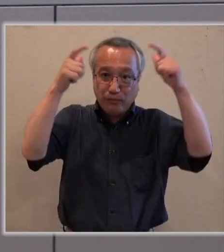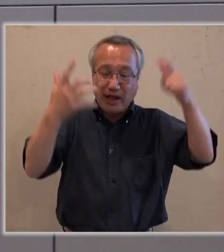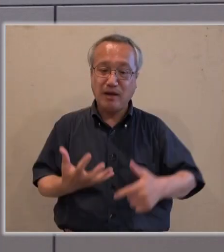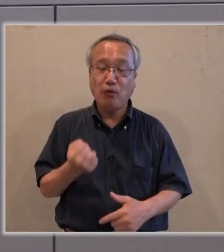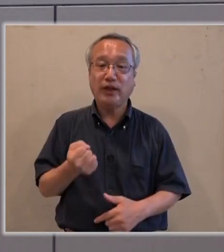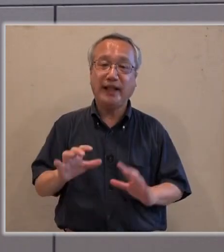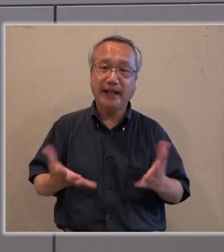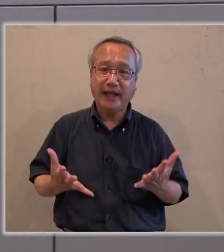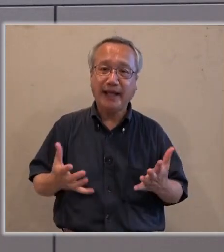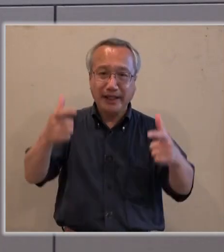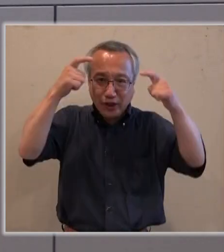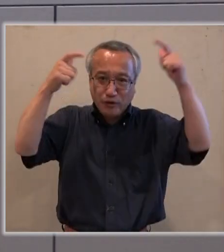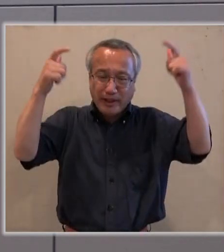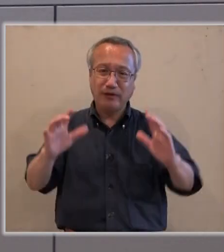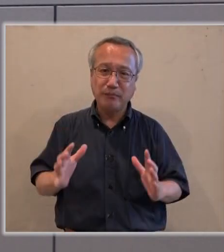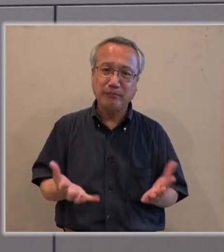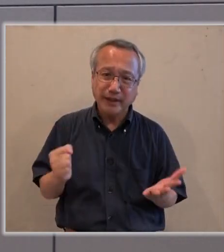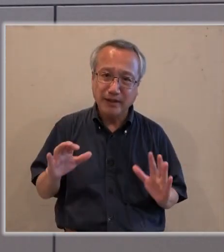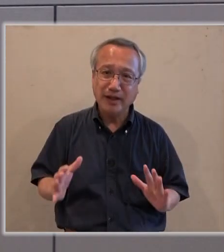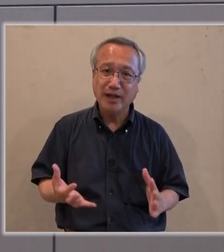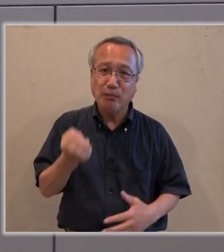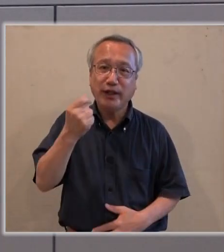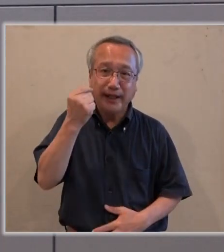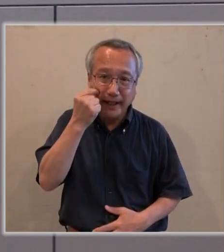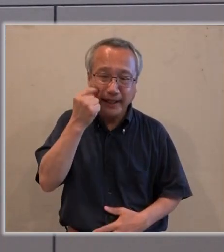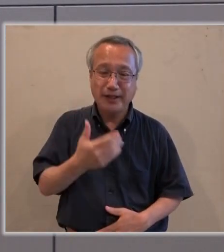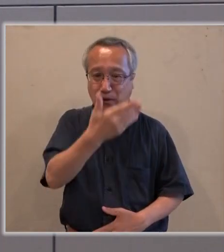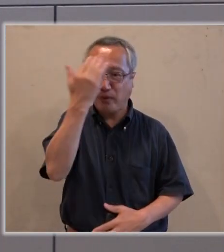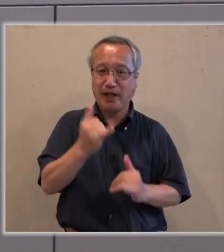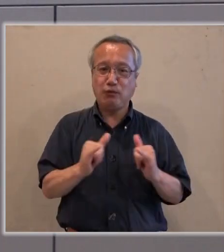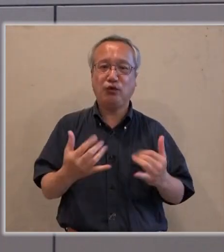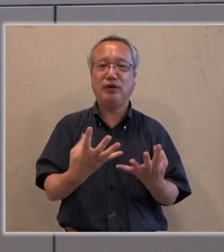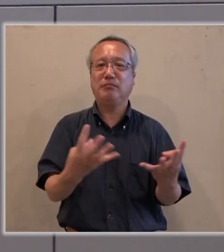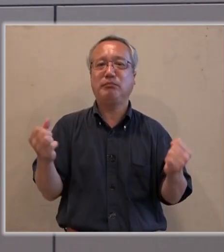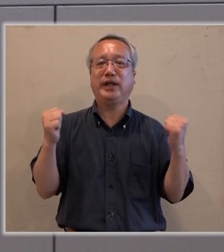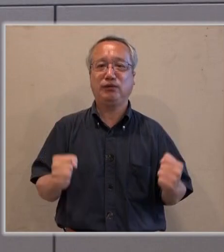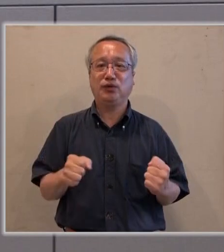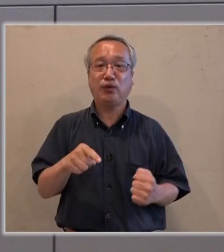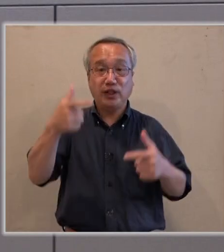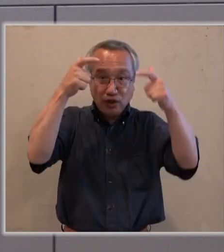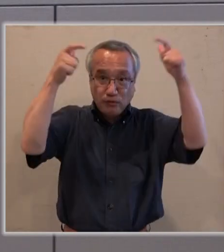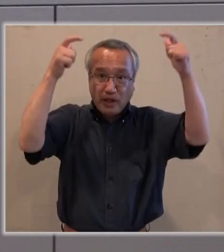持てない若者すごいいっぱいいると思います。そこに夢を与えた